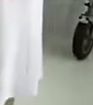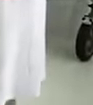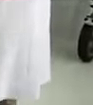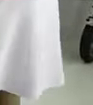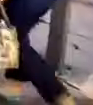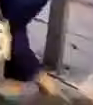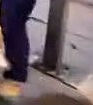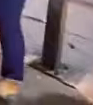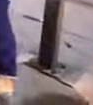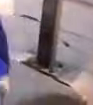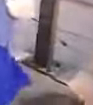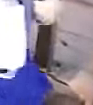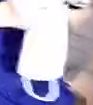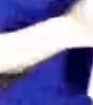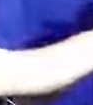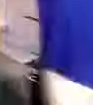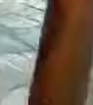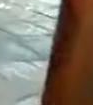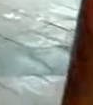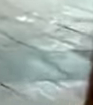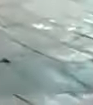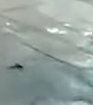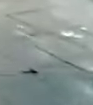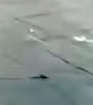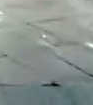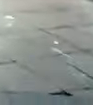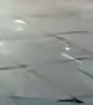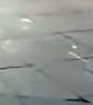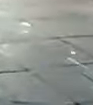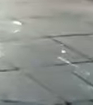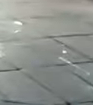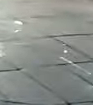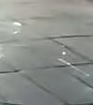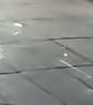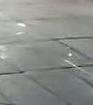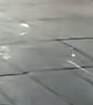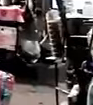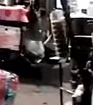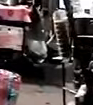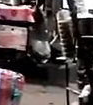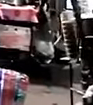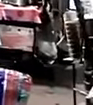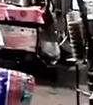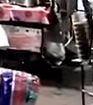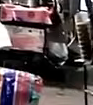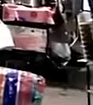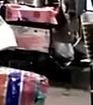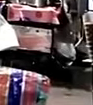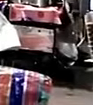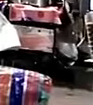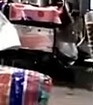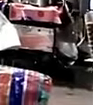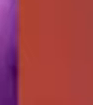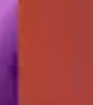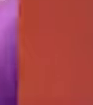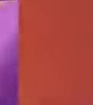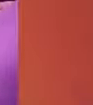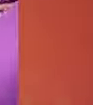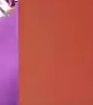ร่วมประกาศสู้โควิดคิดช่วยเหลือจะมาก